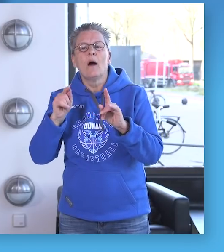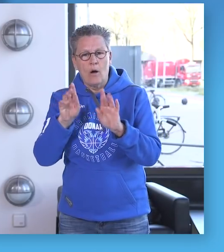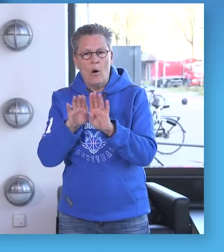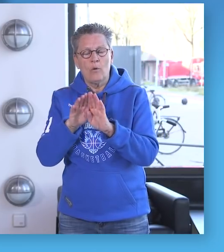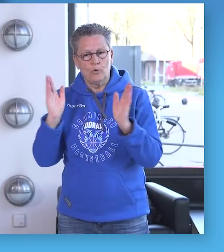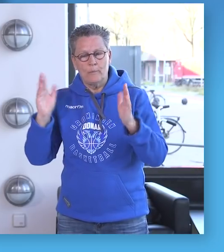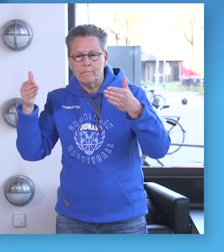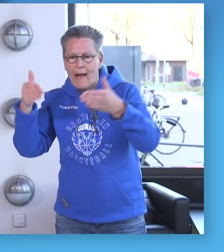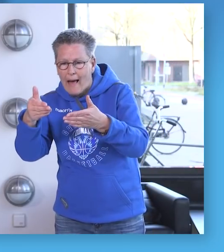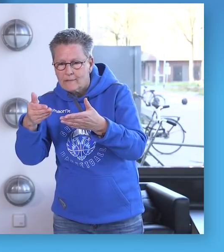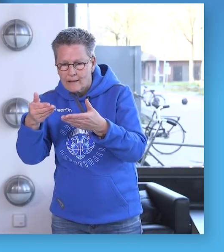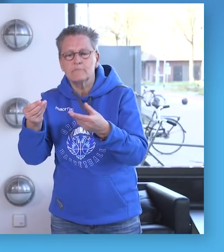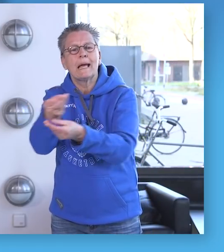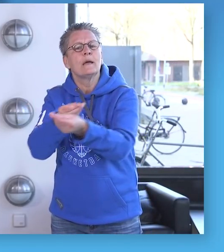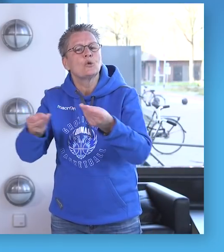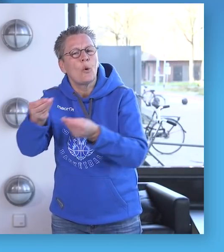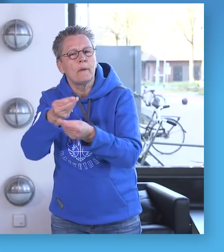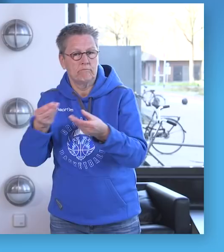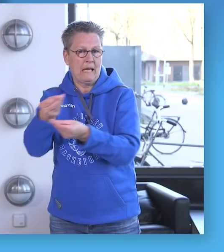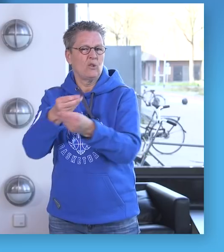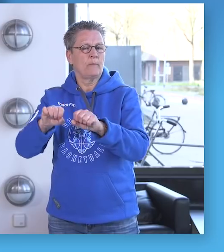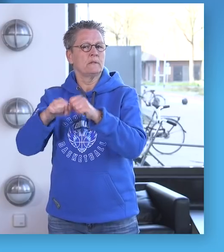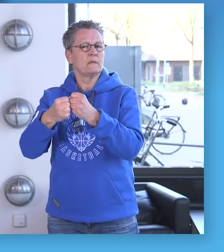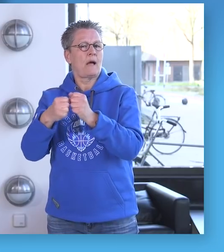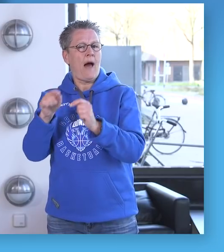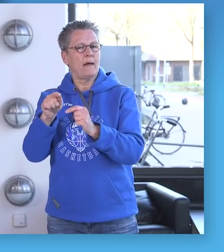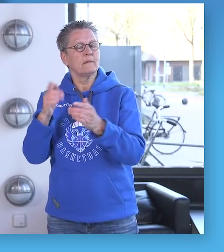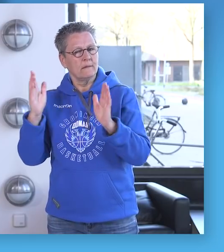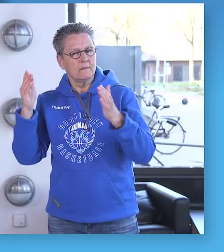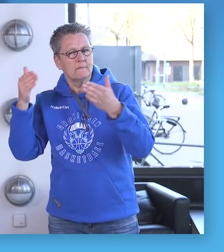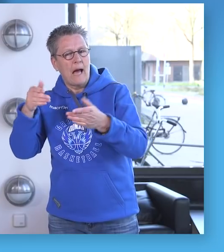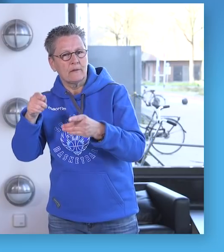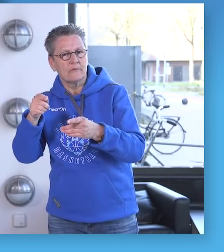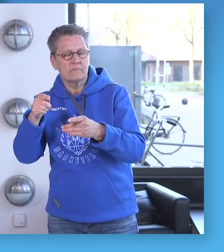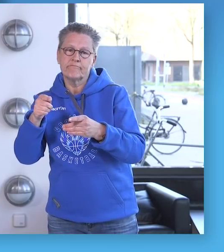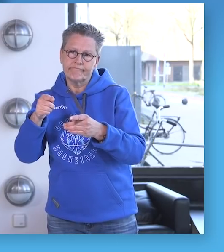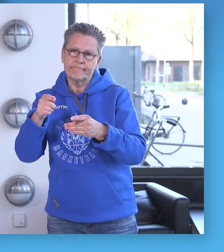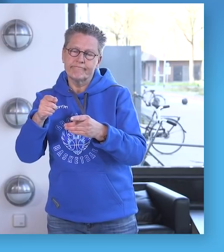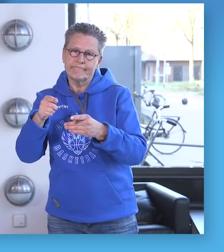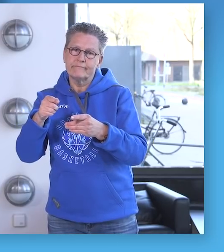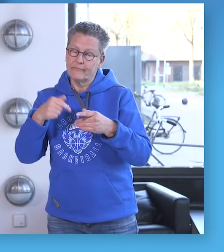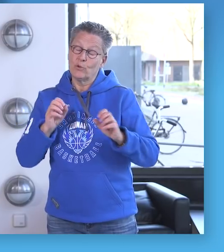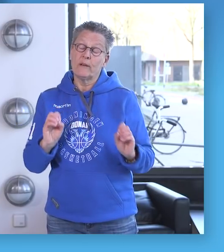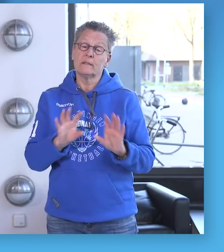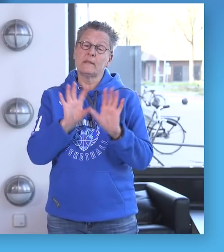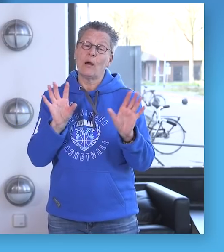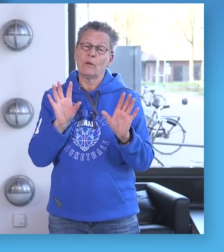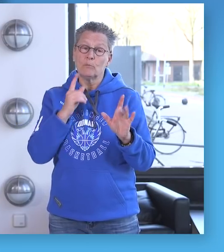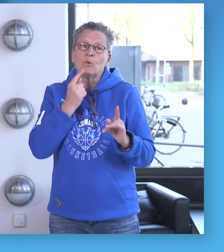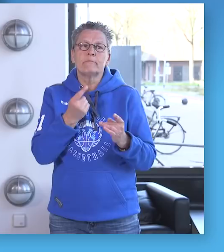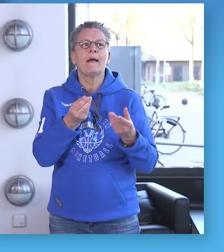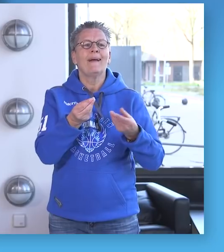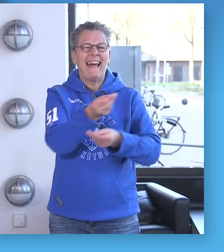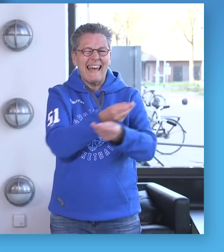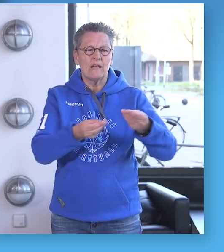wat de economische schade van alles is. En ja, volgens mij is het ook duidelijk nu wel dat de economie kan nog zo belangrijk